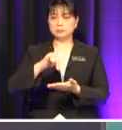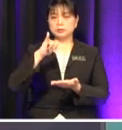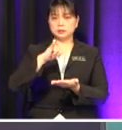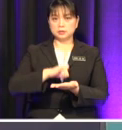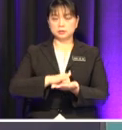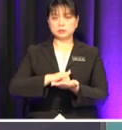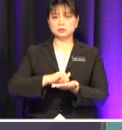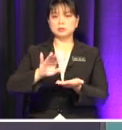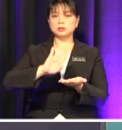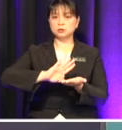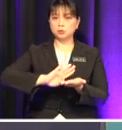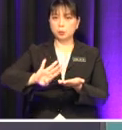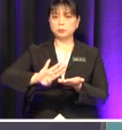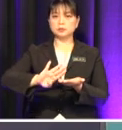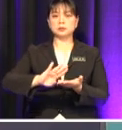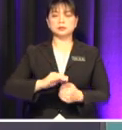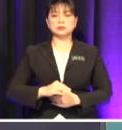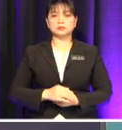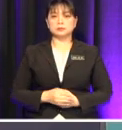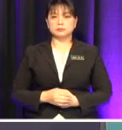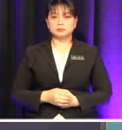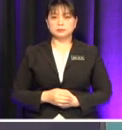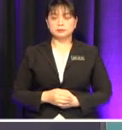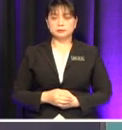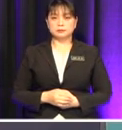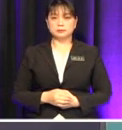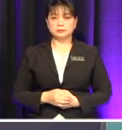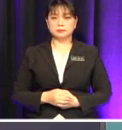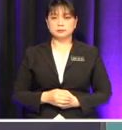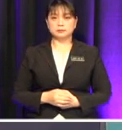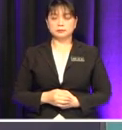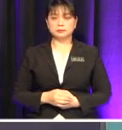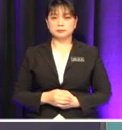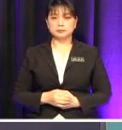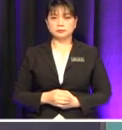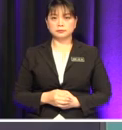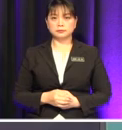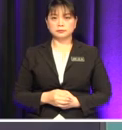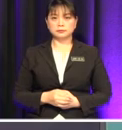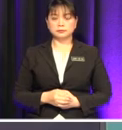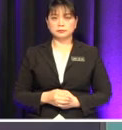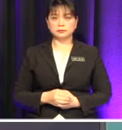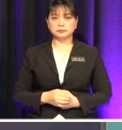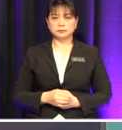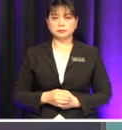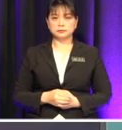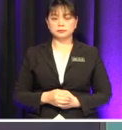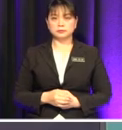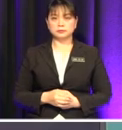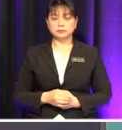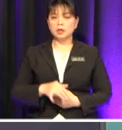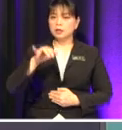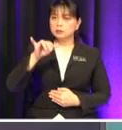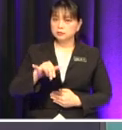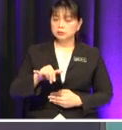tolak kan daripada gandaan ini yang besar daripada bilangan pasukan tersebut tolak yang